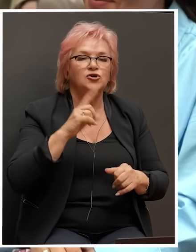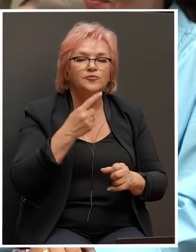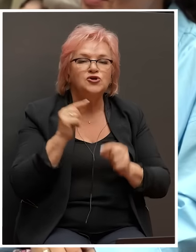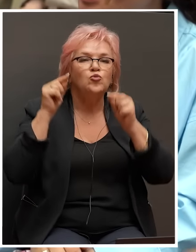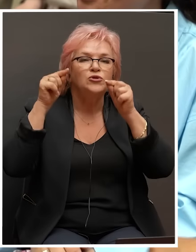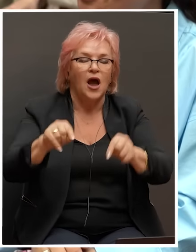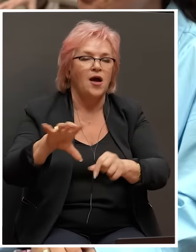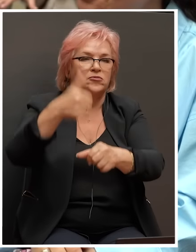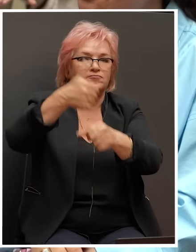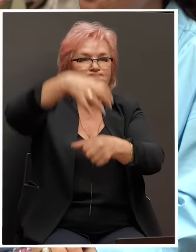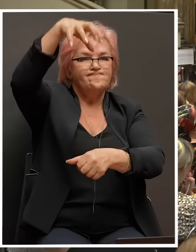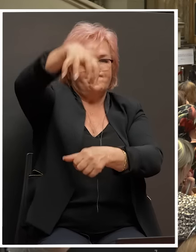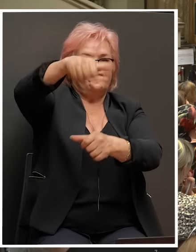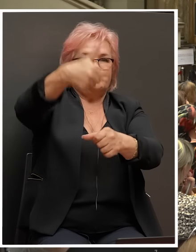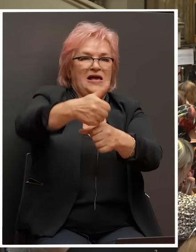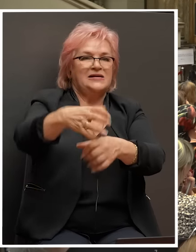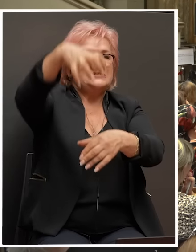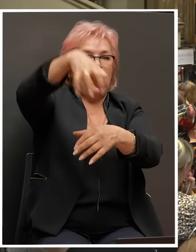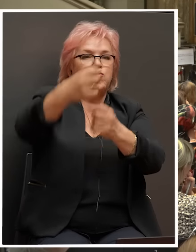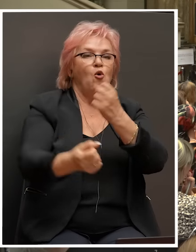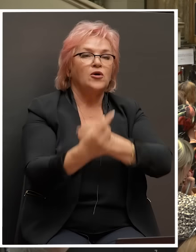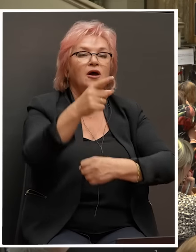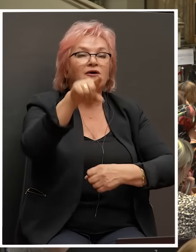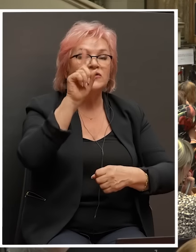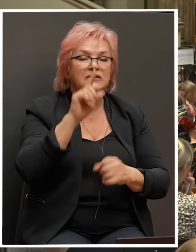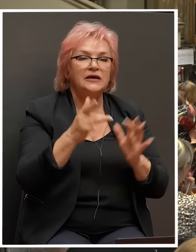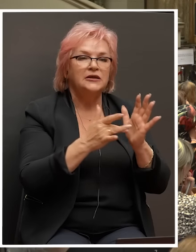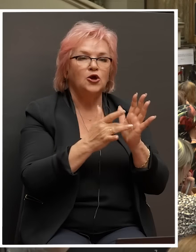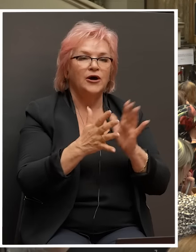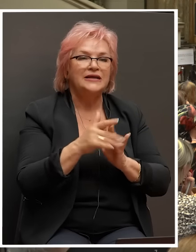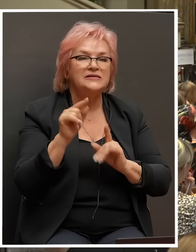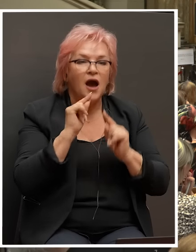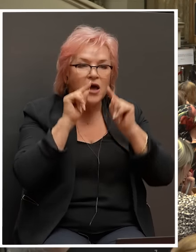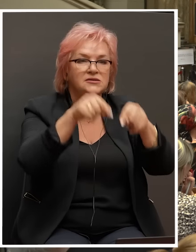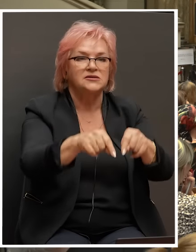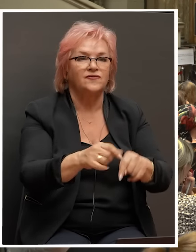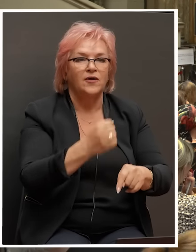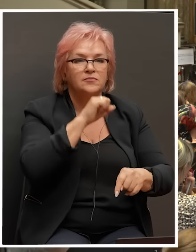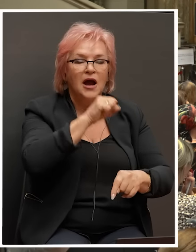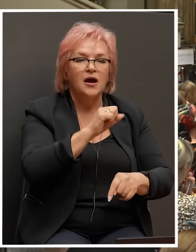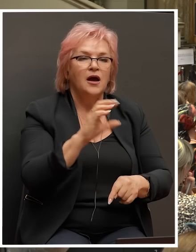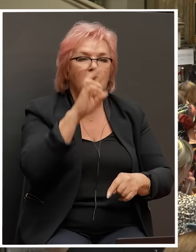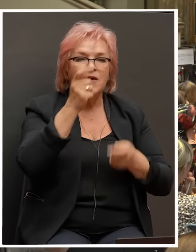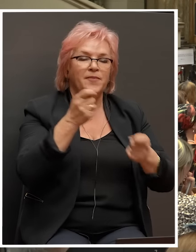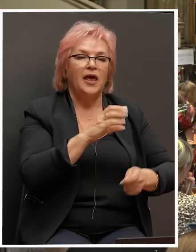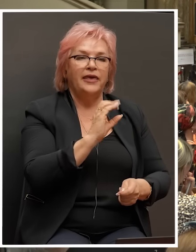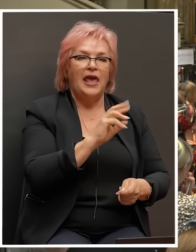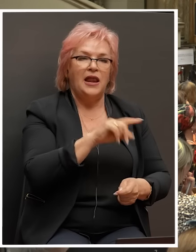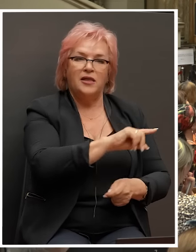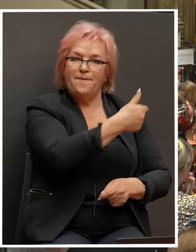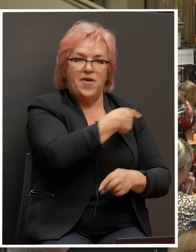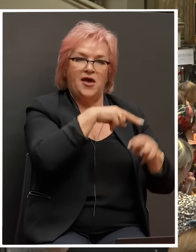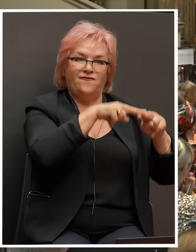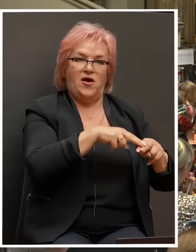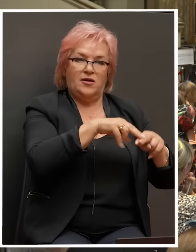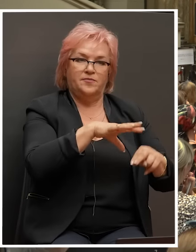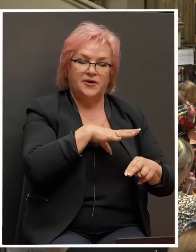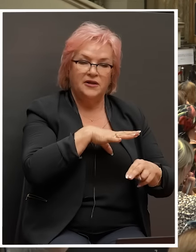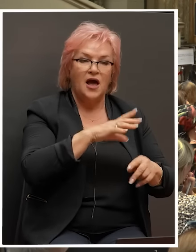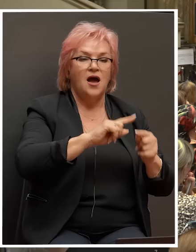там кафедральный собор возникает? Дело в том, что вы знаете, что христианство в Рим приходит благодаря императрице Елене. Она первая крестилась и